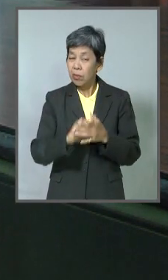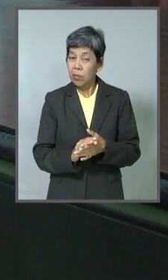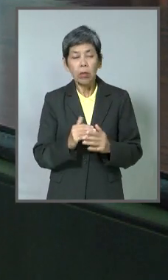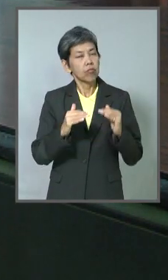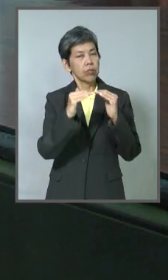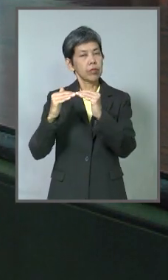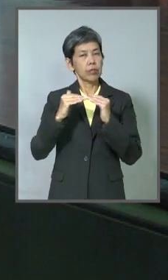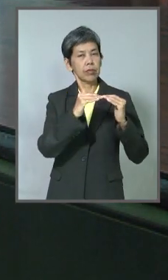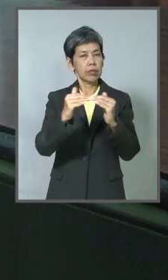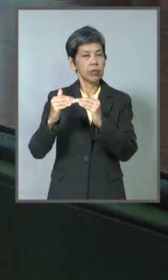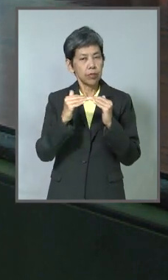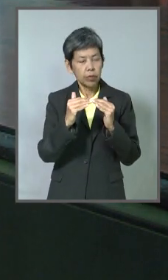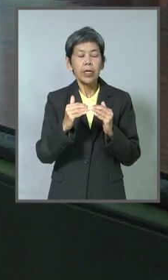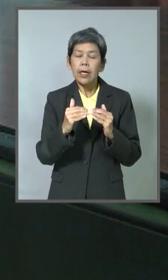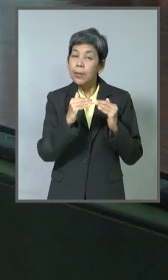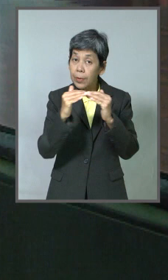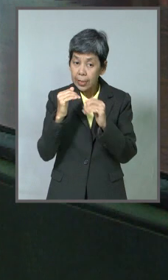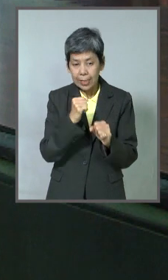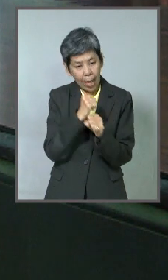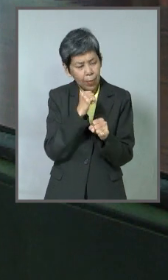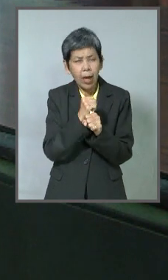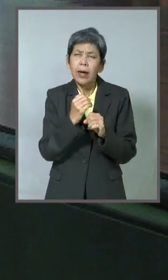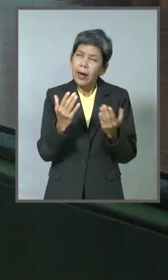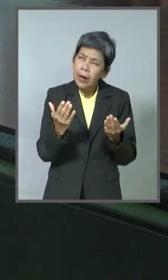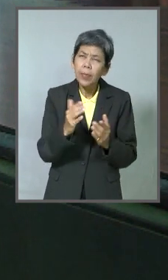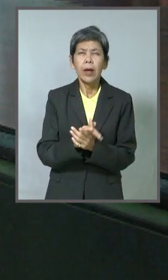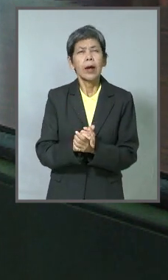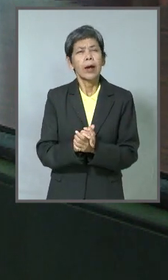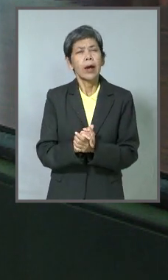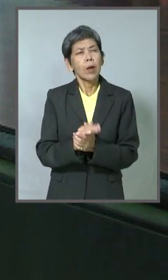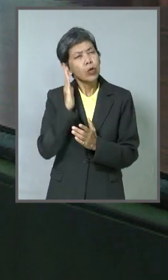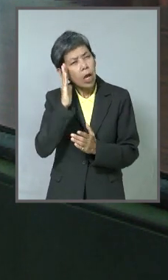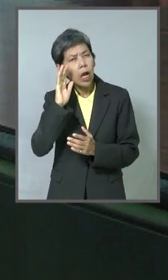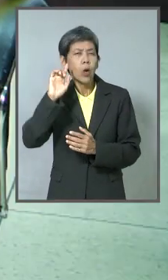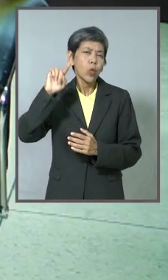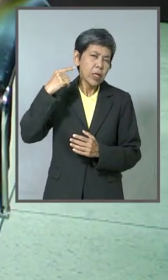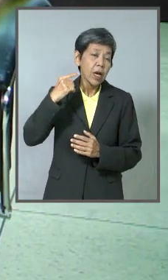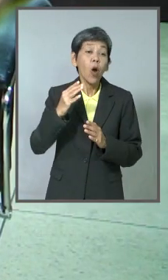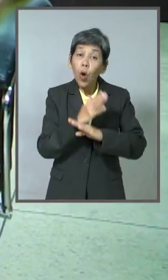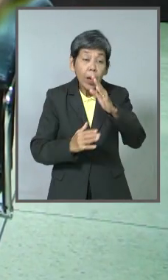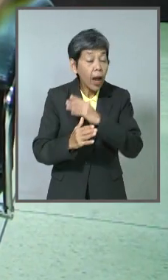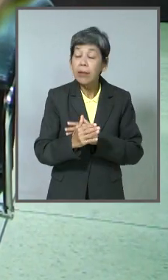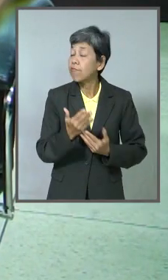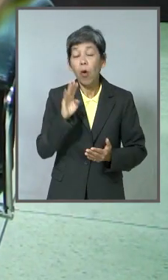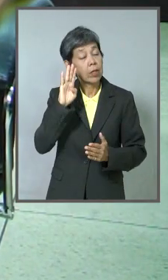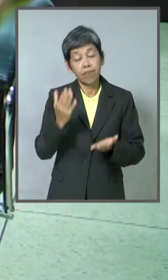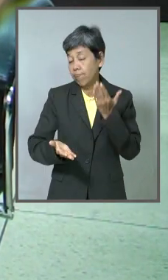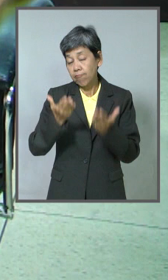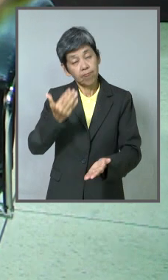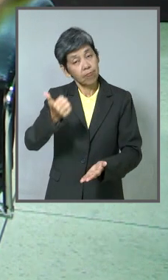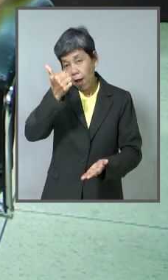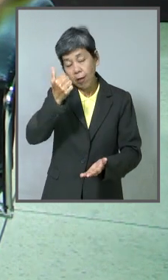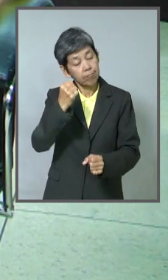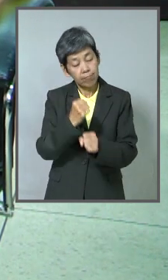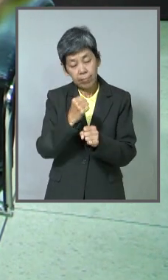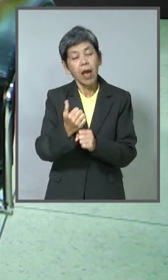ำคัญความเท่าเทียมกันครับในการทำงานไม่ว่าจะเป็นเพศใดรวมถึงคนพิการเนี่ยบริษัทไม่